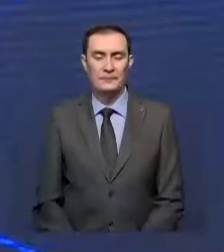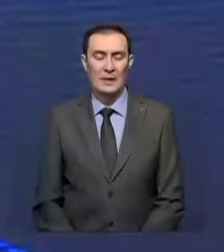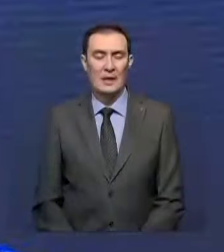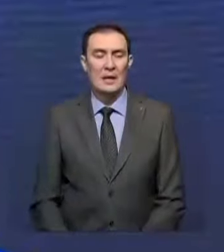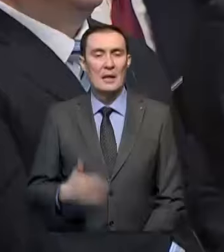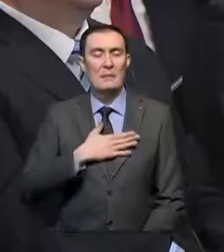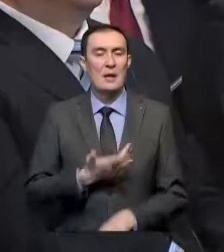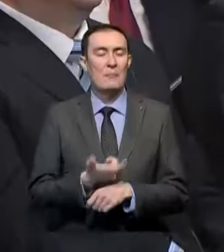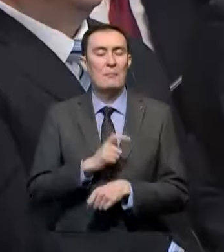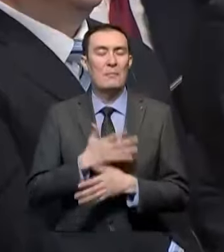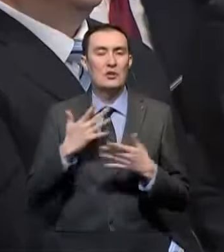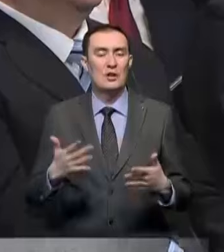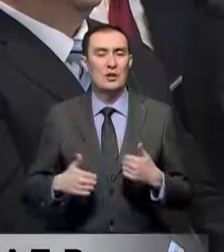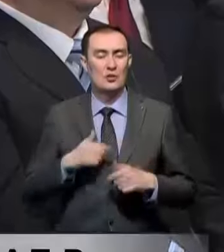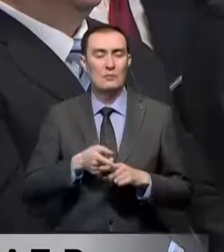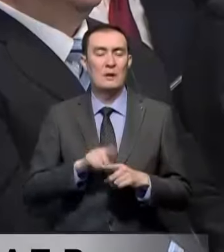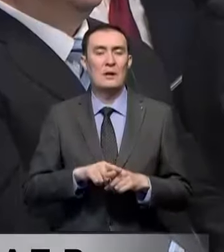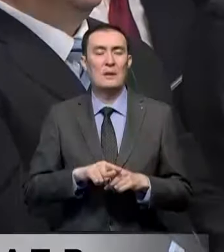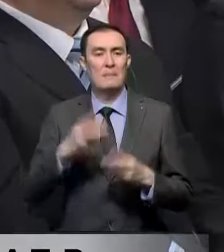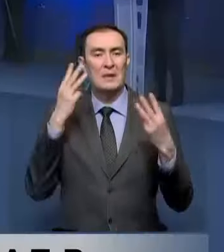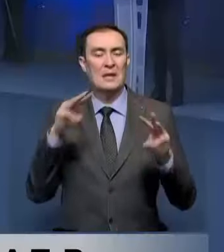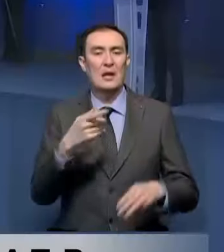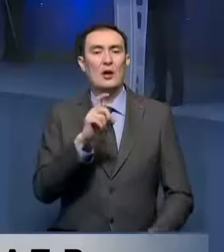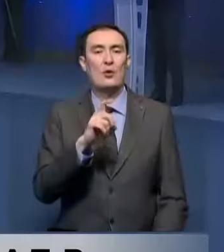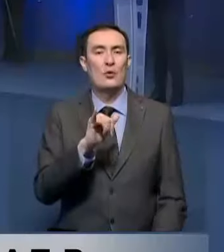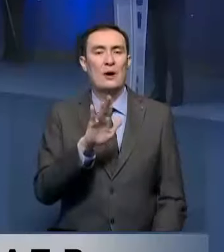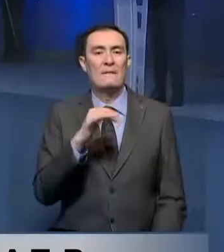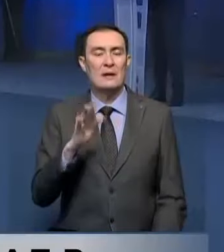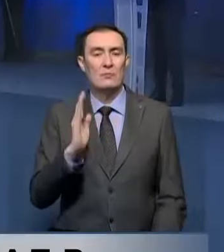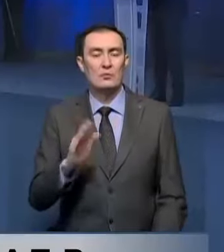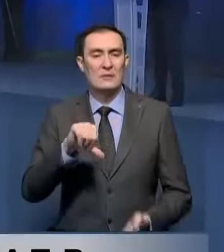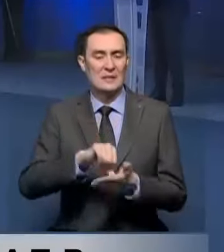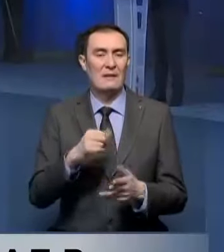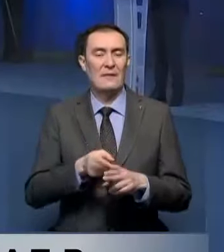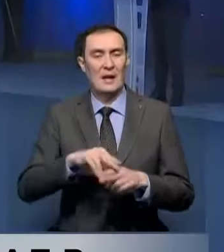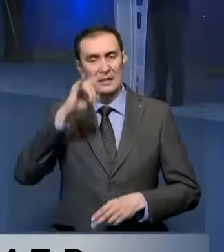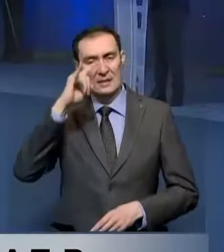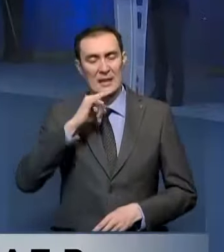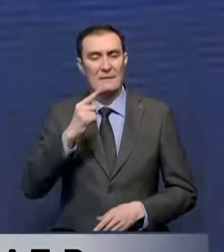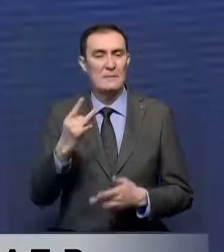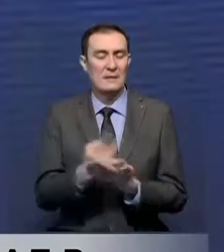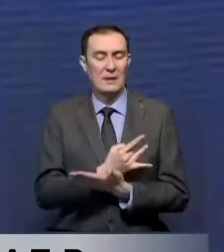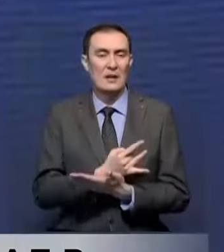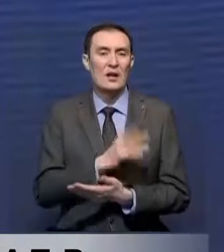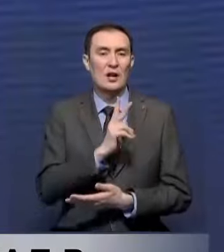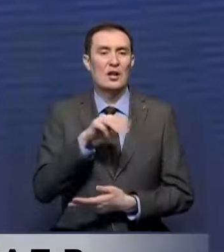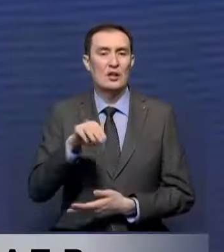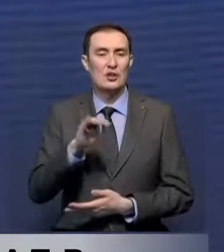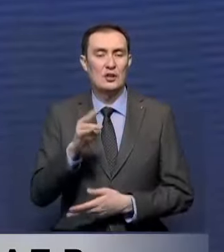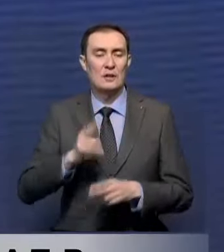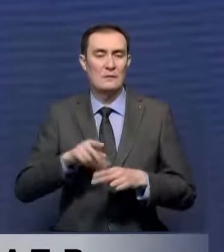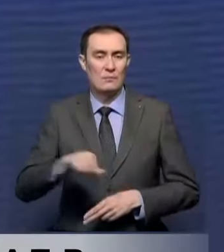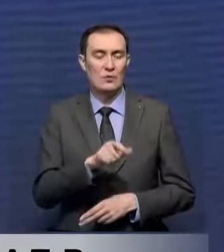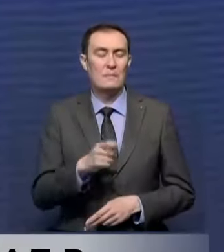Для меня большая честь сообщить, что модели Huawei Cloud Пангу будут представлены здесь, в Казахстане, впервые. КТЖ станет